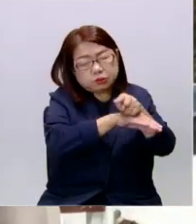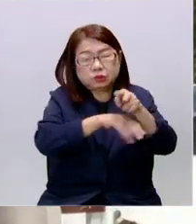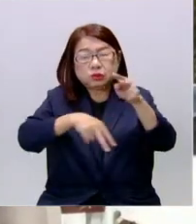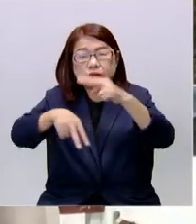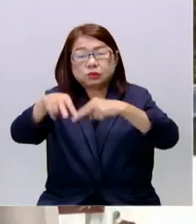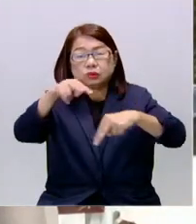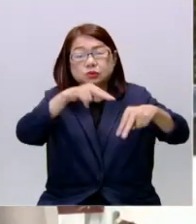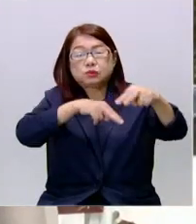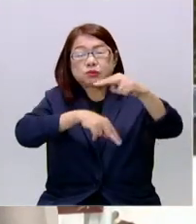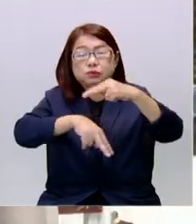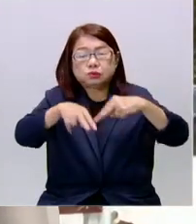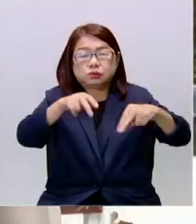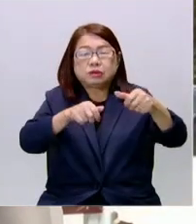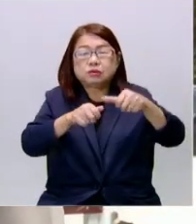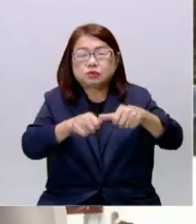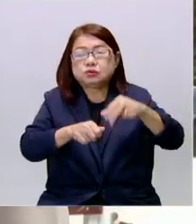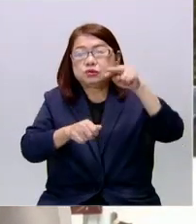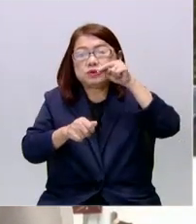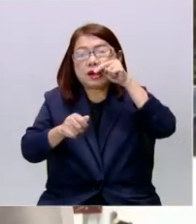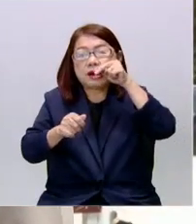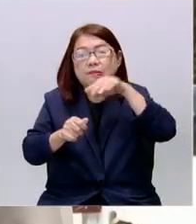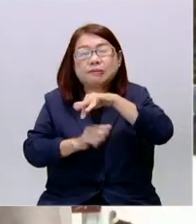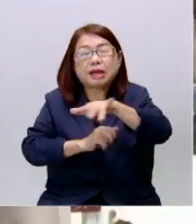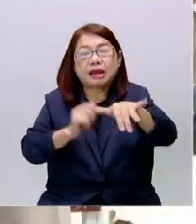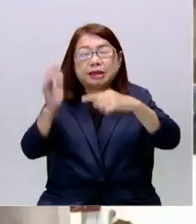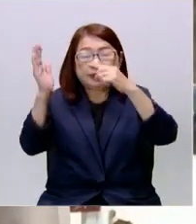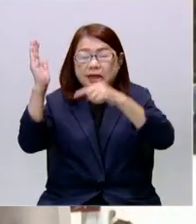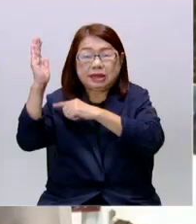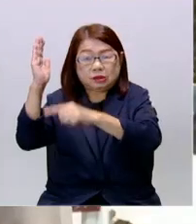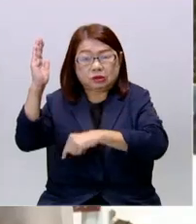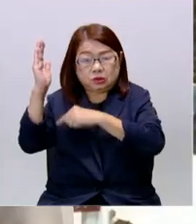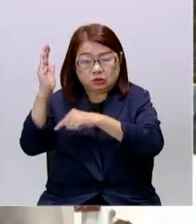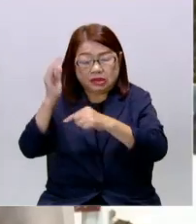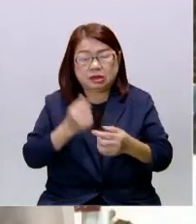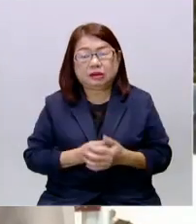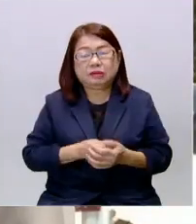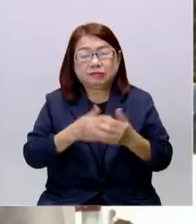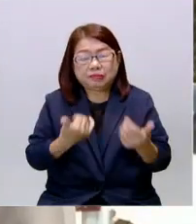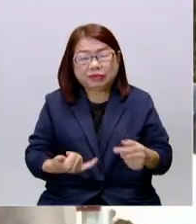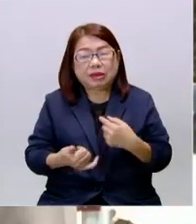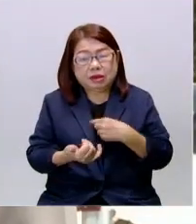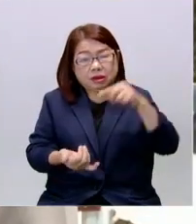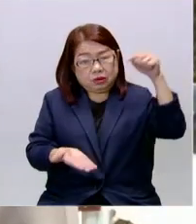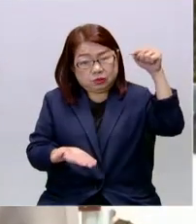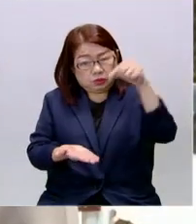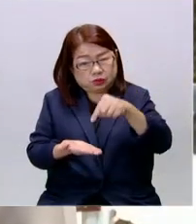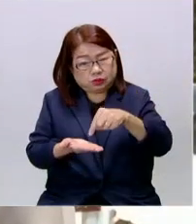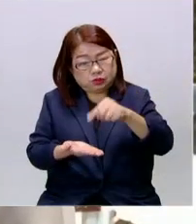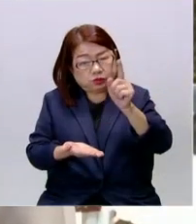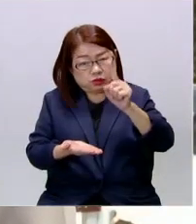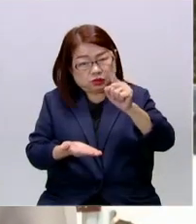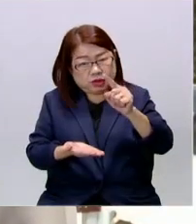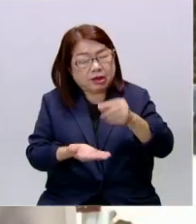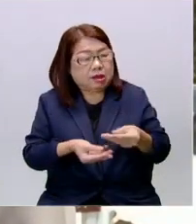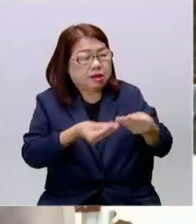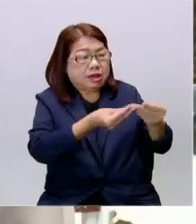ด้านตอนบนของอ่าวไทยเนี่ยนะครับในพื้นที่ค้นหานะครับและได้ส่งเป้าดังกล่าวให้กับเรือหลวงกระบุรีและเรือหลวงต